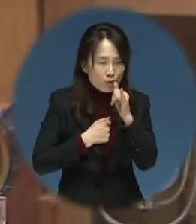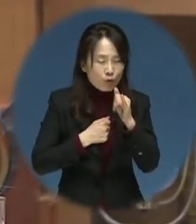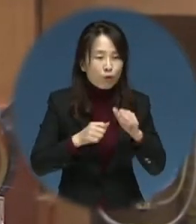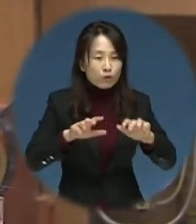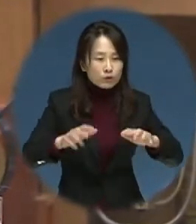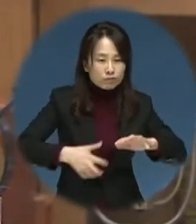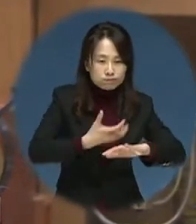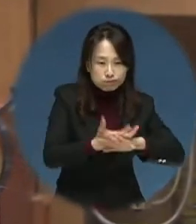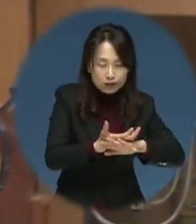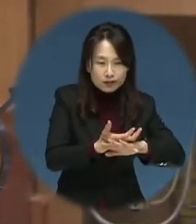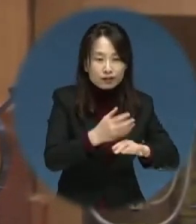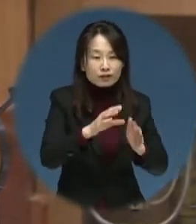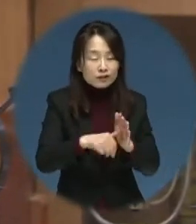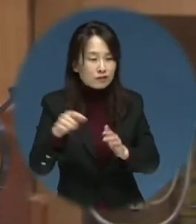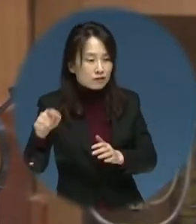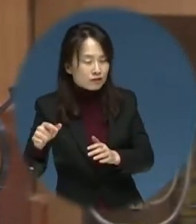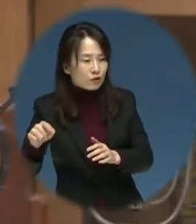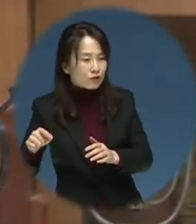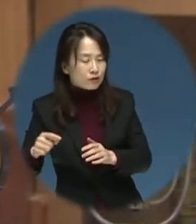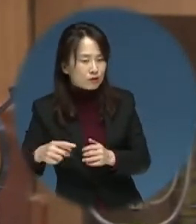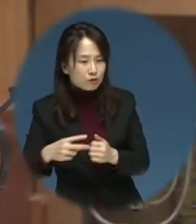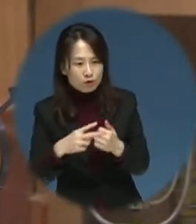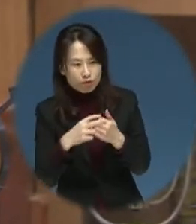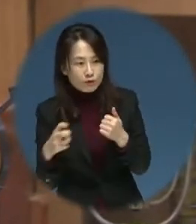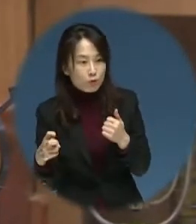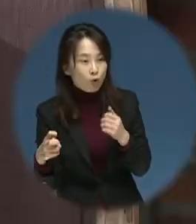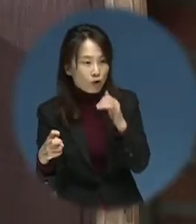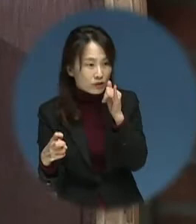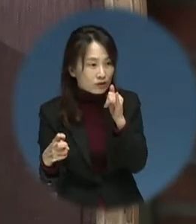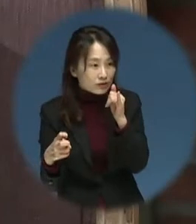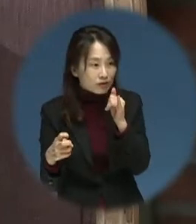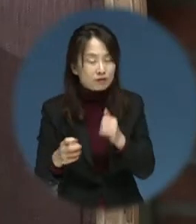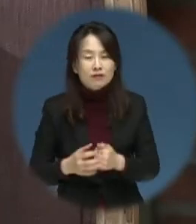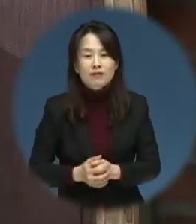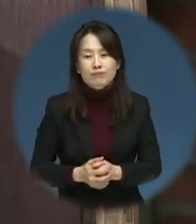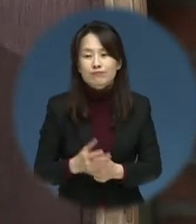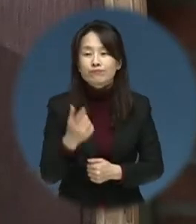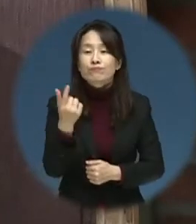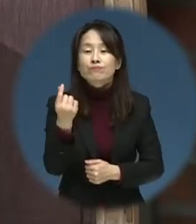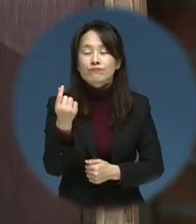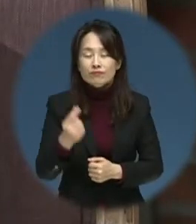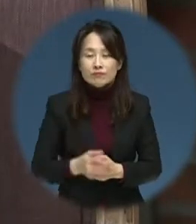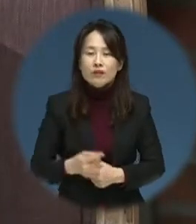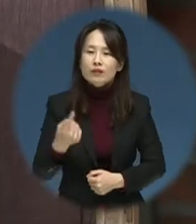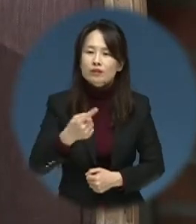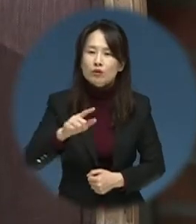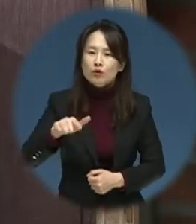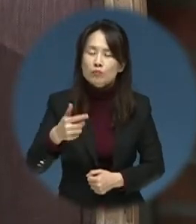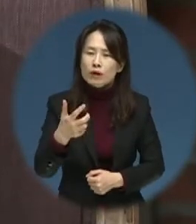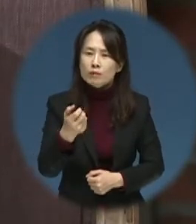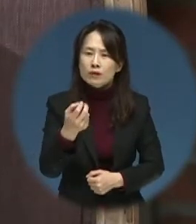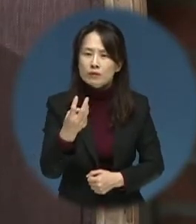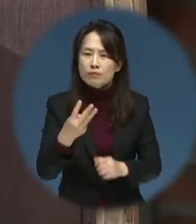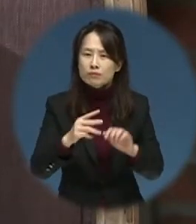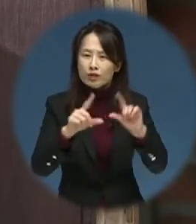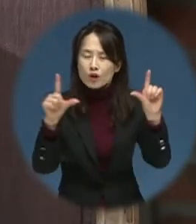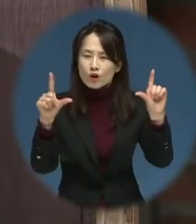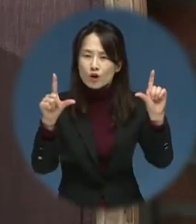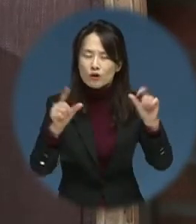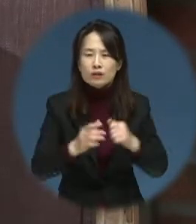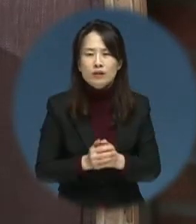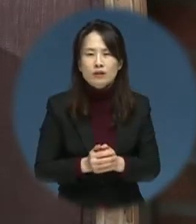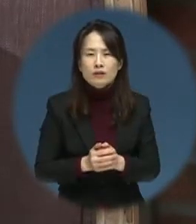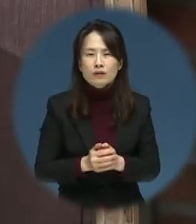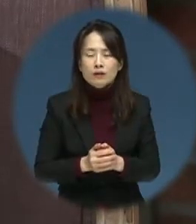이슬람 쪽에서 기독교에 대한 증오심도 있을 것 같고 그렇지 않습니까? 그렇습니다. 1683년이라는 게 오스만 터키가 비엔나를 세